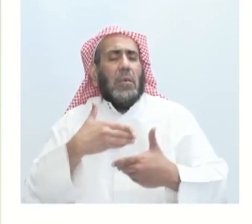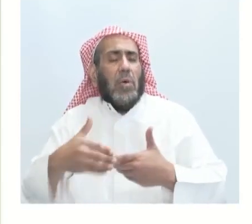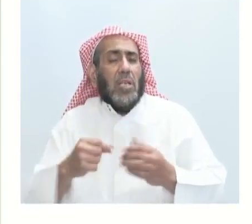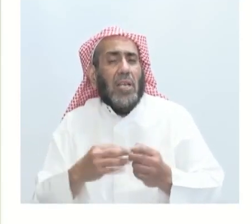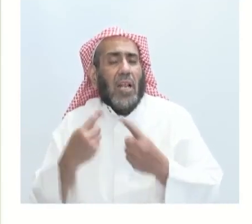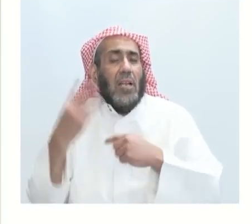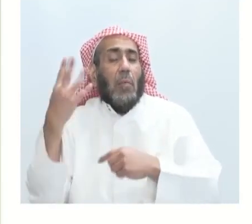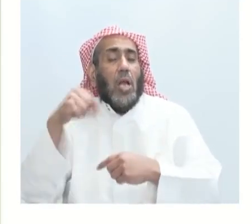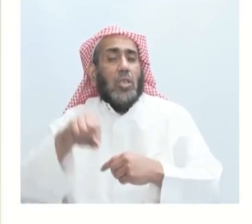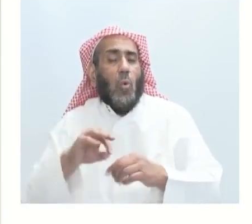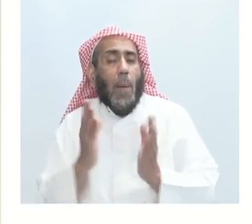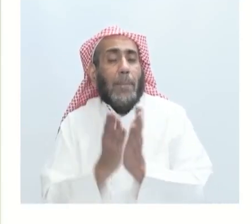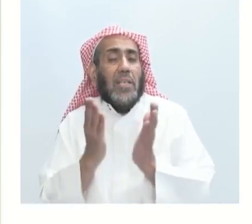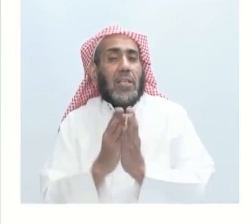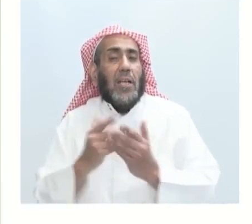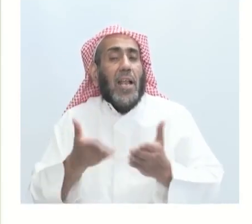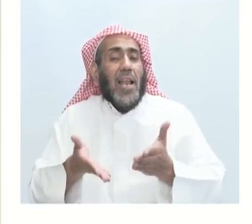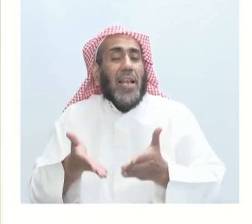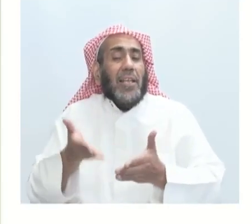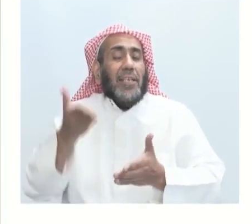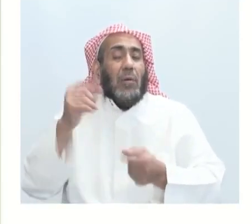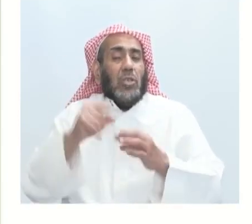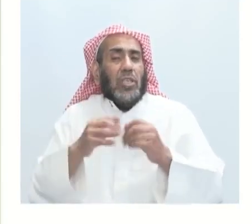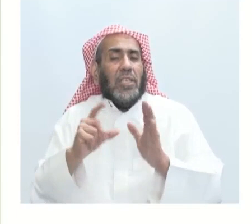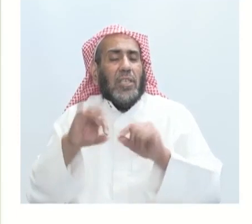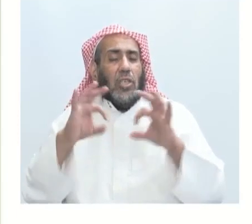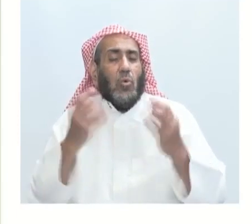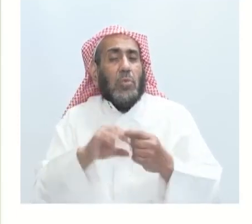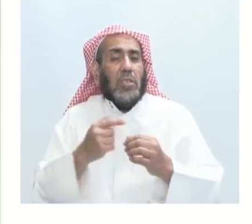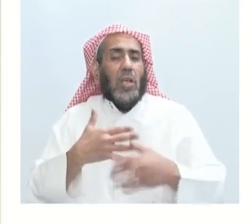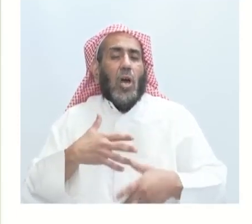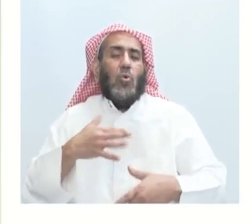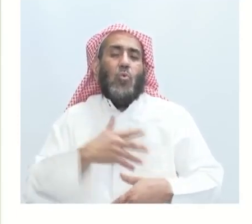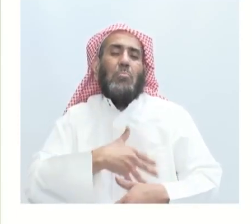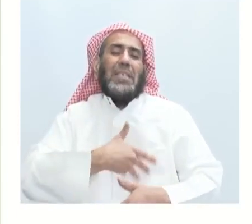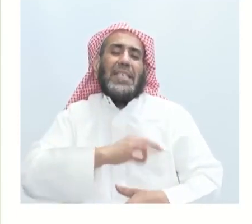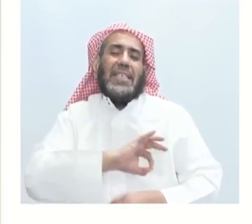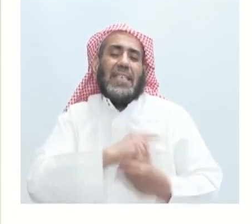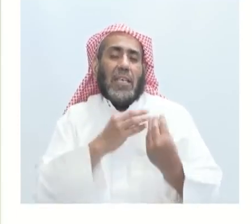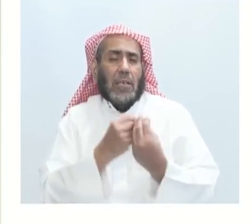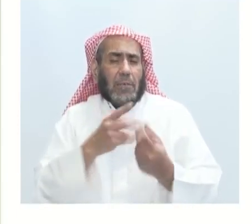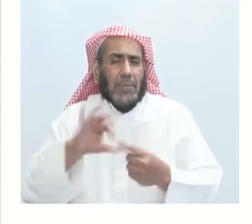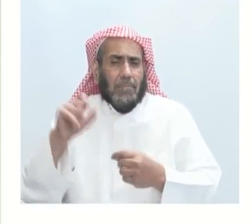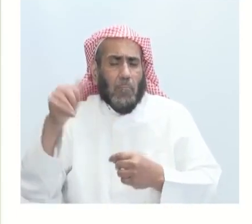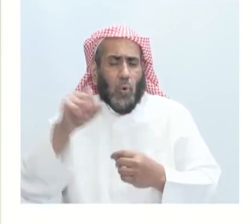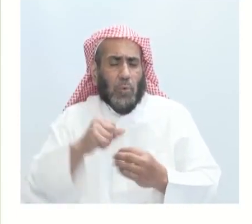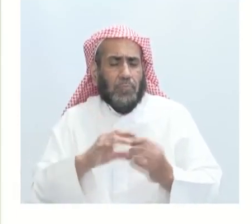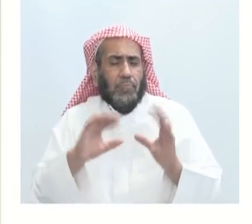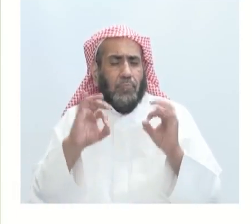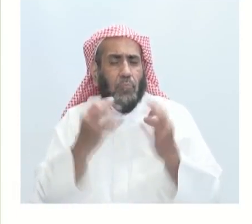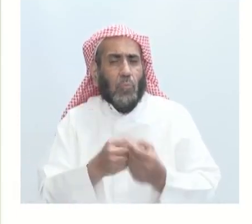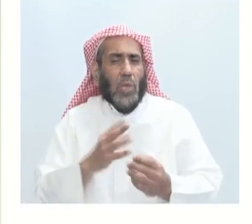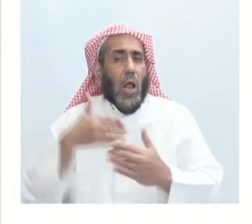القرن الرابع عشر وهي مدرسه الاحياء ومدرسه الديوان والمدرسه الرومانسيه طبعا الرومانسيه وجدت لدى جماعه ابلو وشعراء